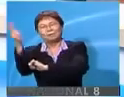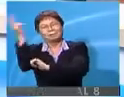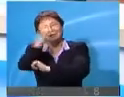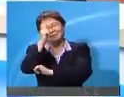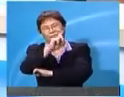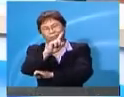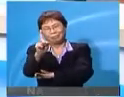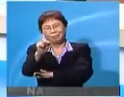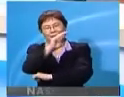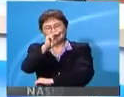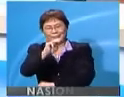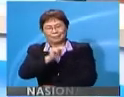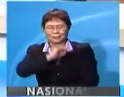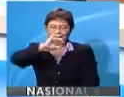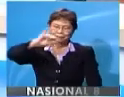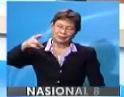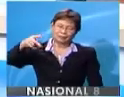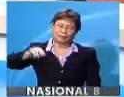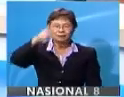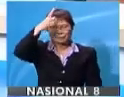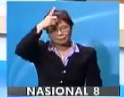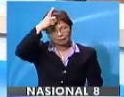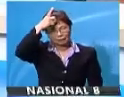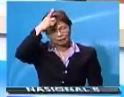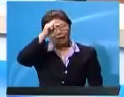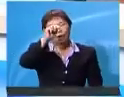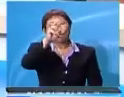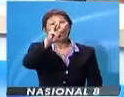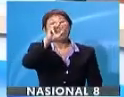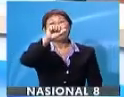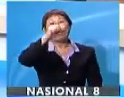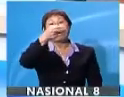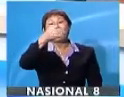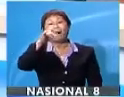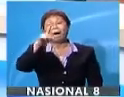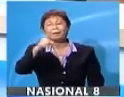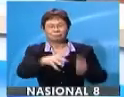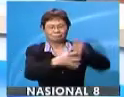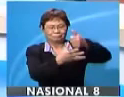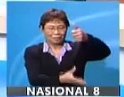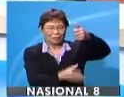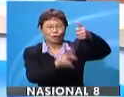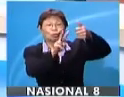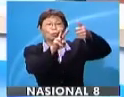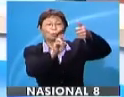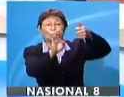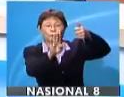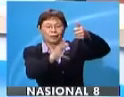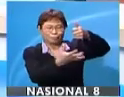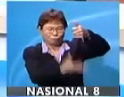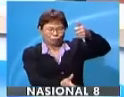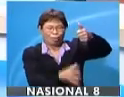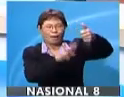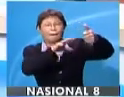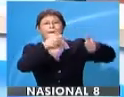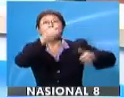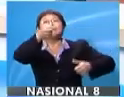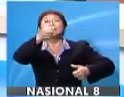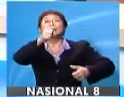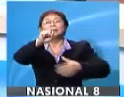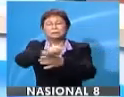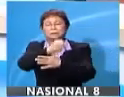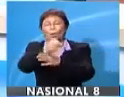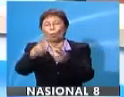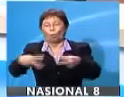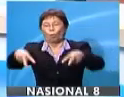kerajaan. Menurut Menteri di Jabatan Perdana Menteri, Datuk Seri Abdul Wahid Omar, dana itu akan diperuntukkan oleh pemegang-pemegang saham